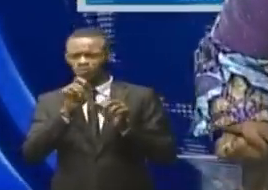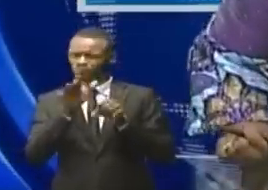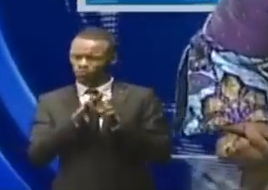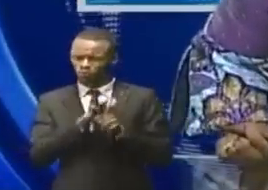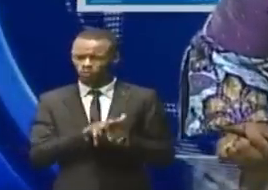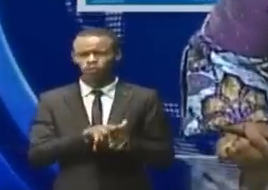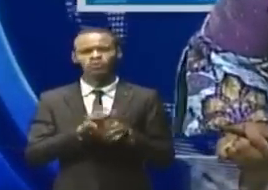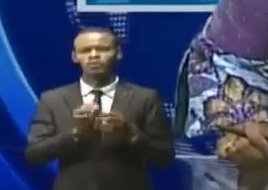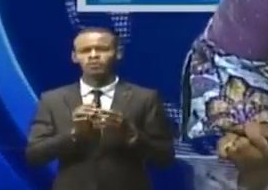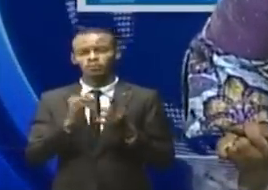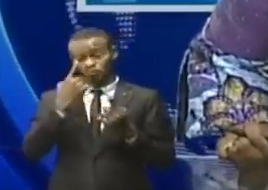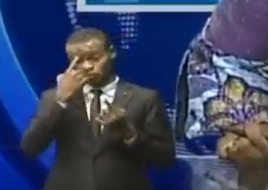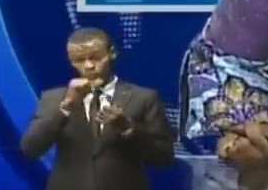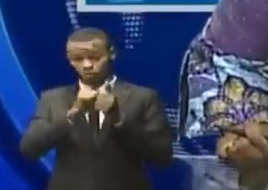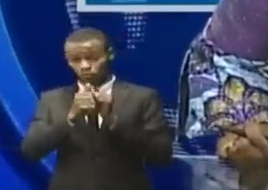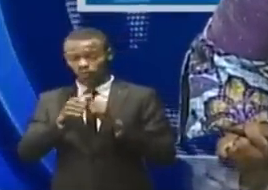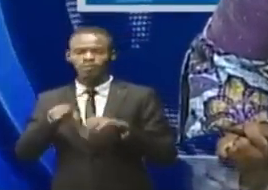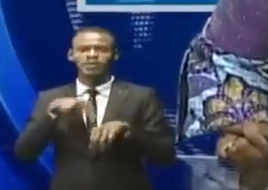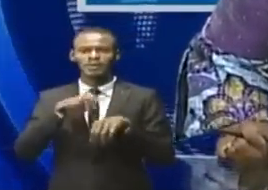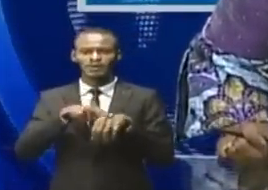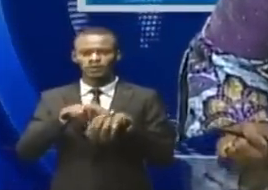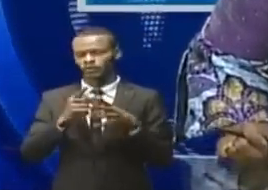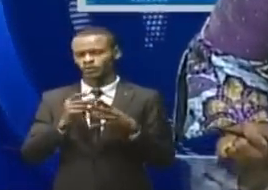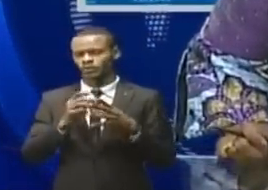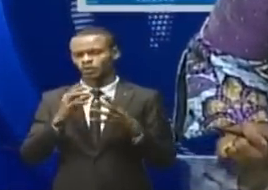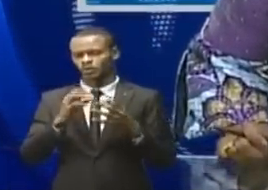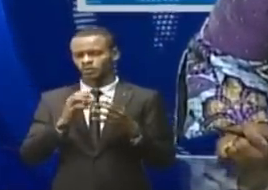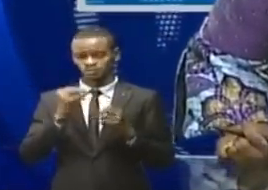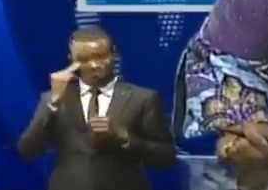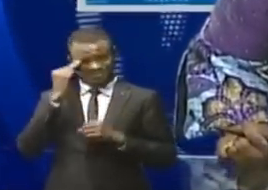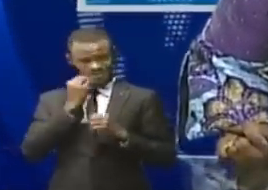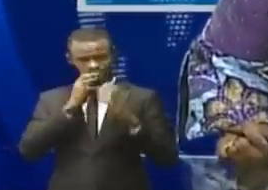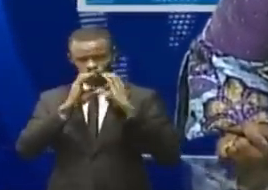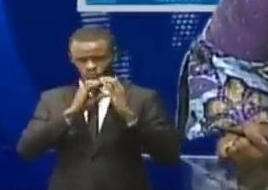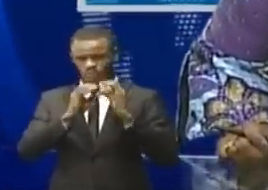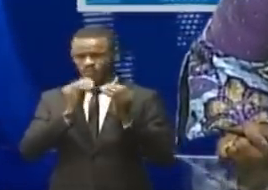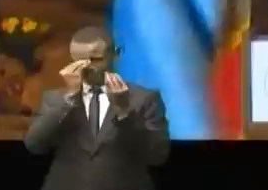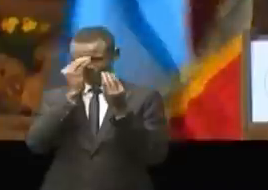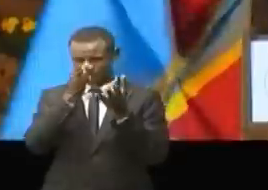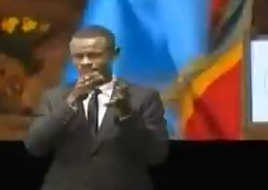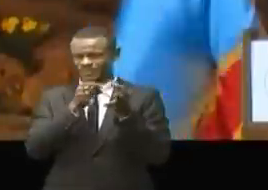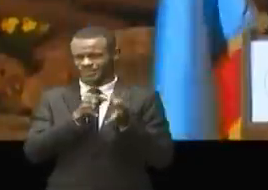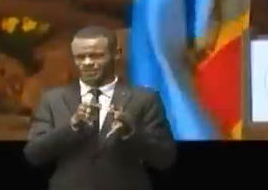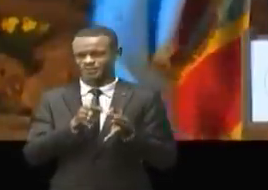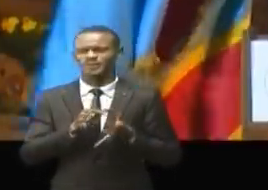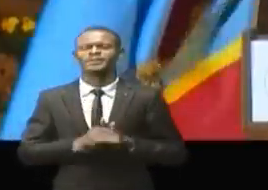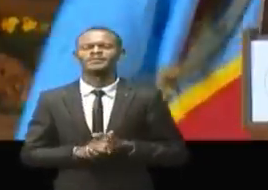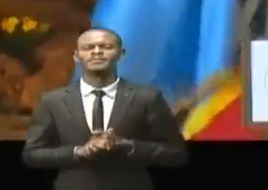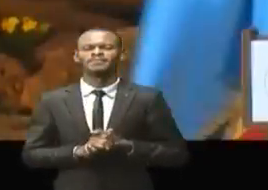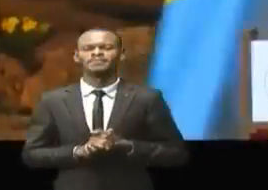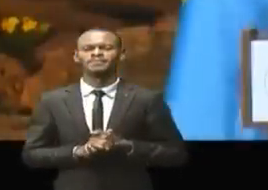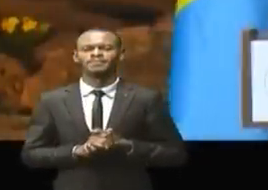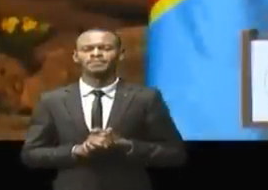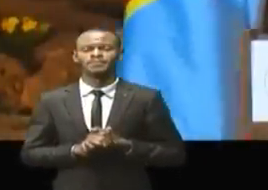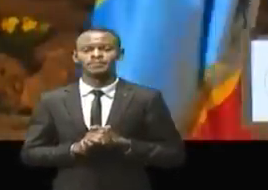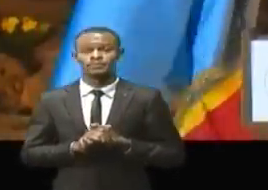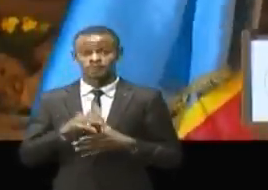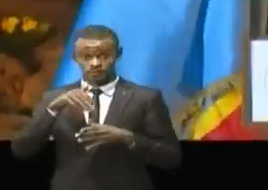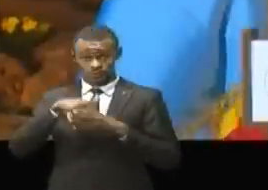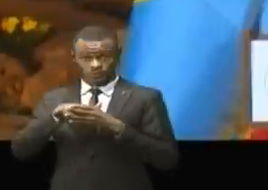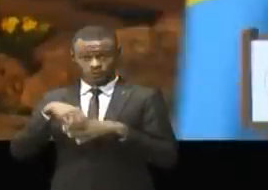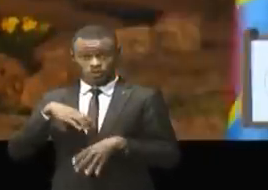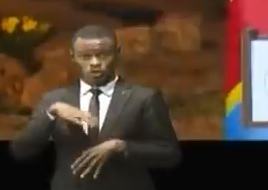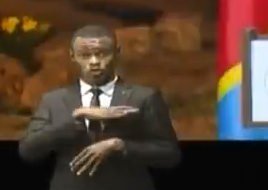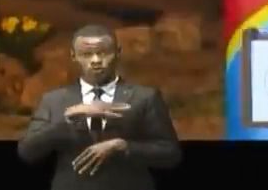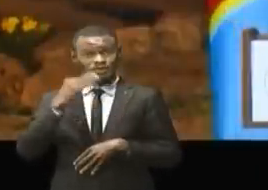avec le ministre de la Communication et des médias, porte-parole du gouvernement, Patrick Muyaya. Quatre points étaient inscrits à l'ordre du